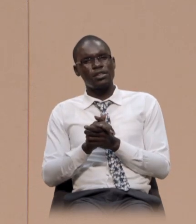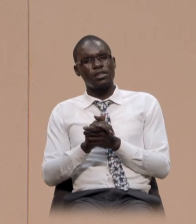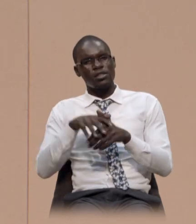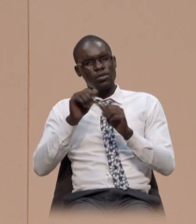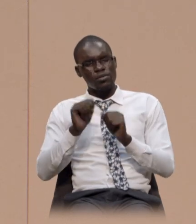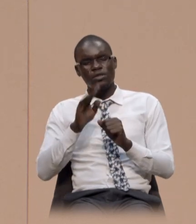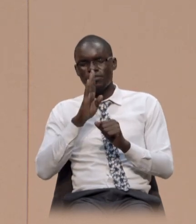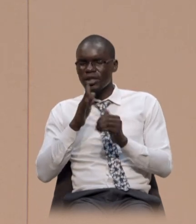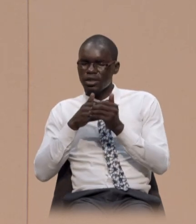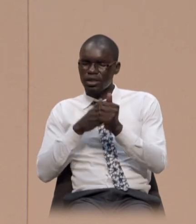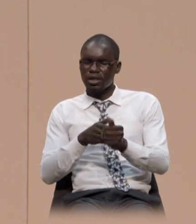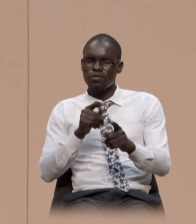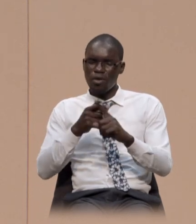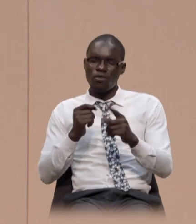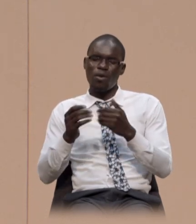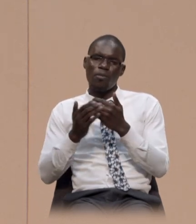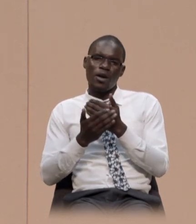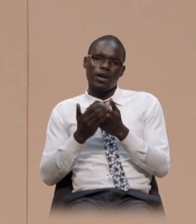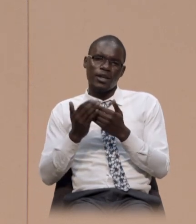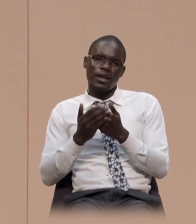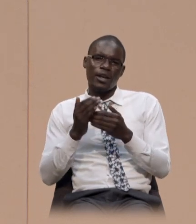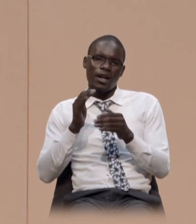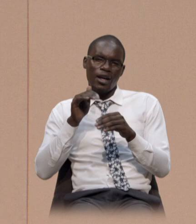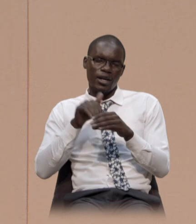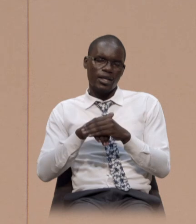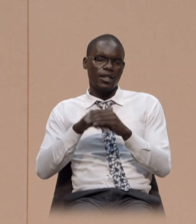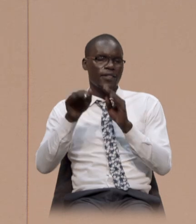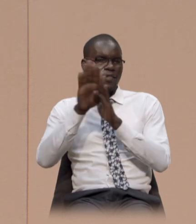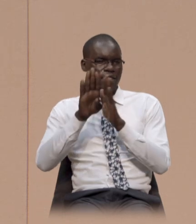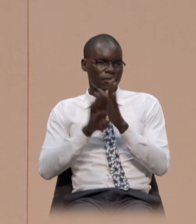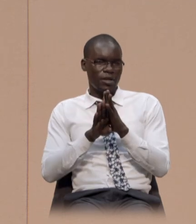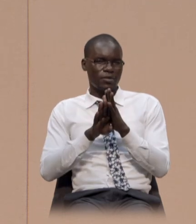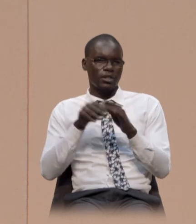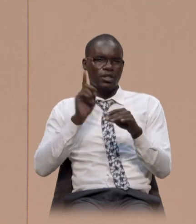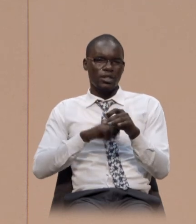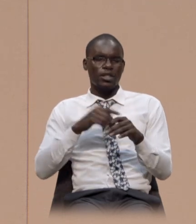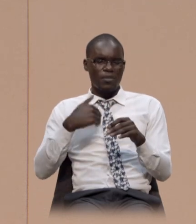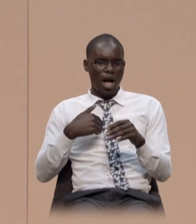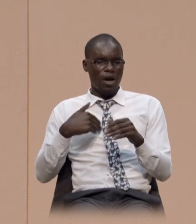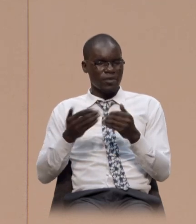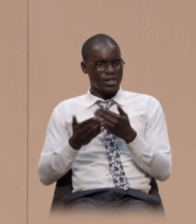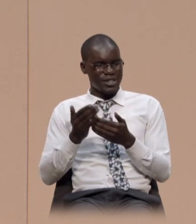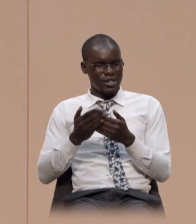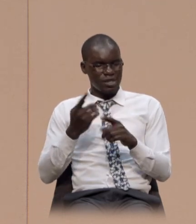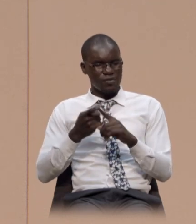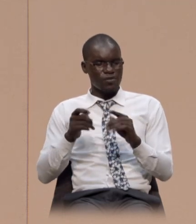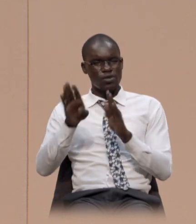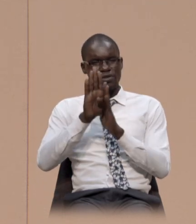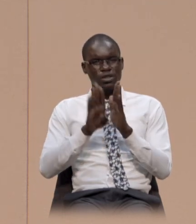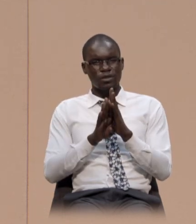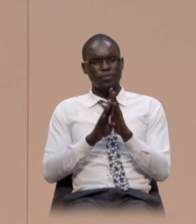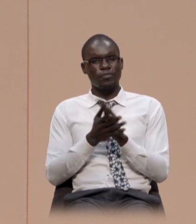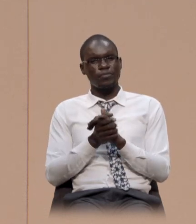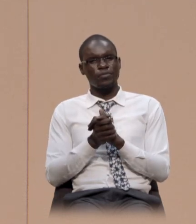mwongozo unaotokana na Biblia. Na hiyo mwongozo si kwamba ukiongoza kibiblia